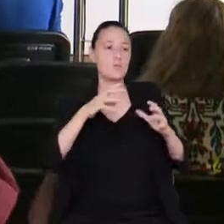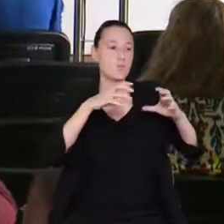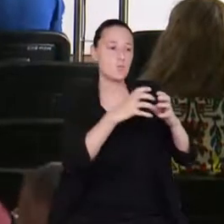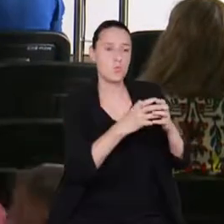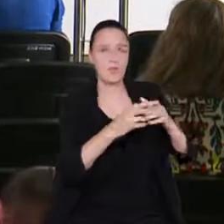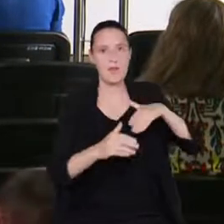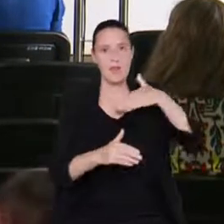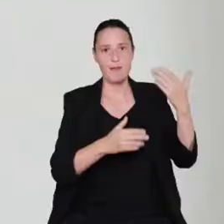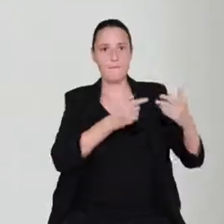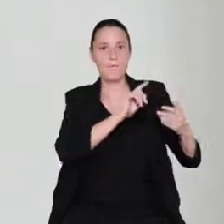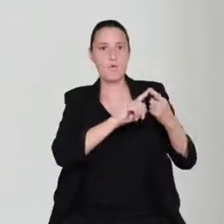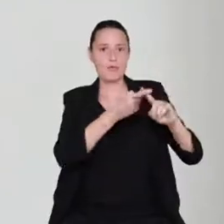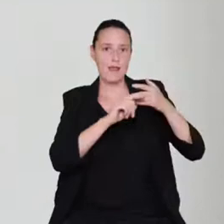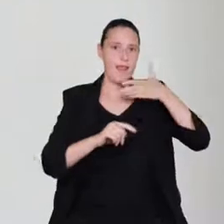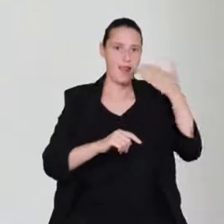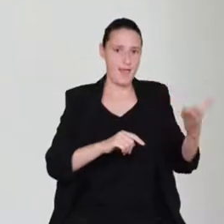niepodległości w